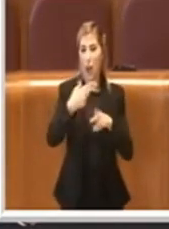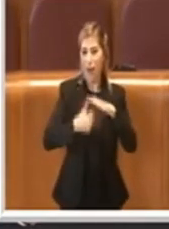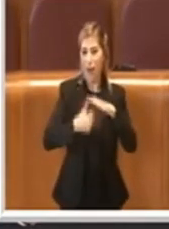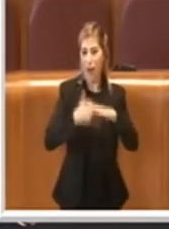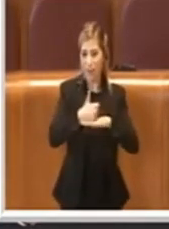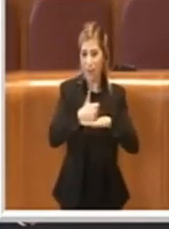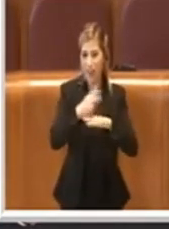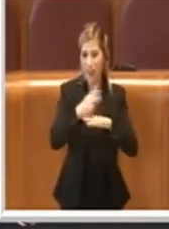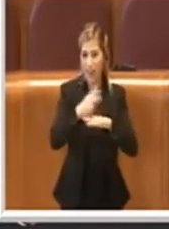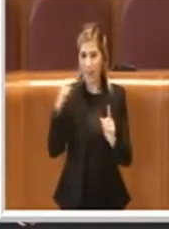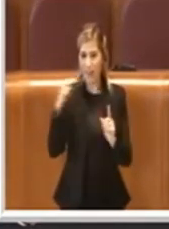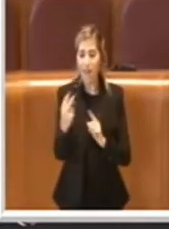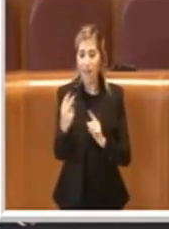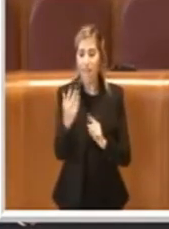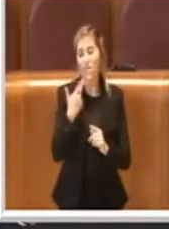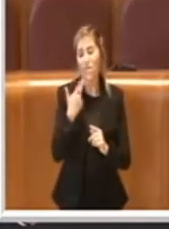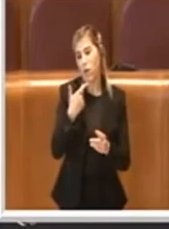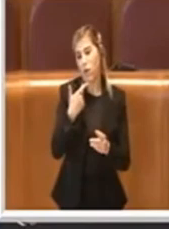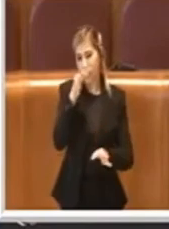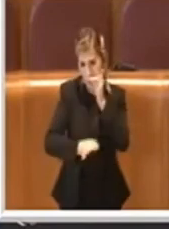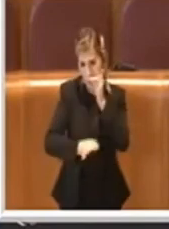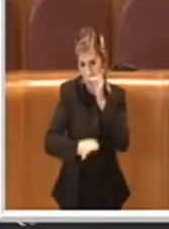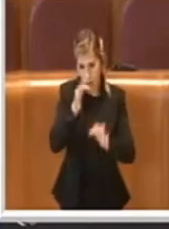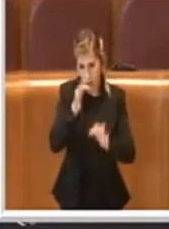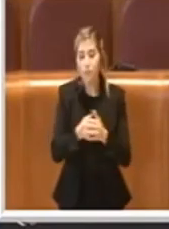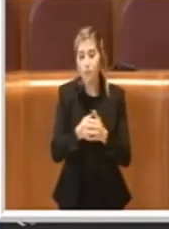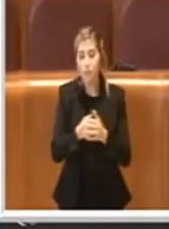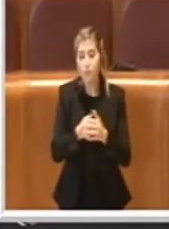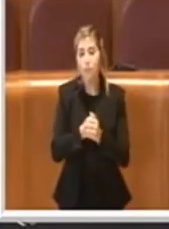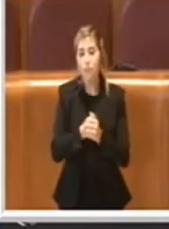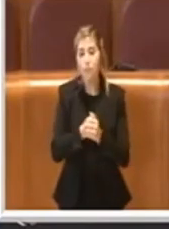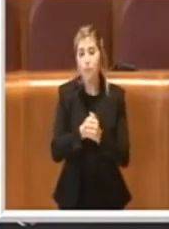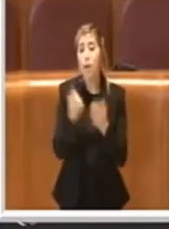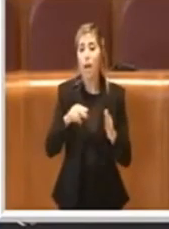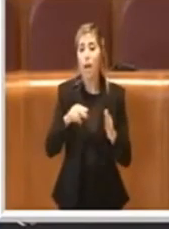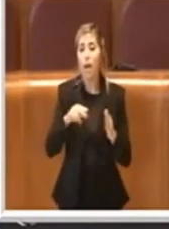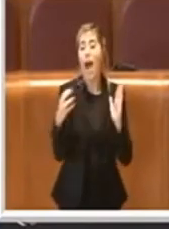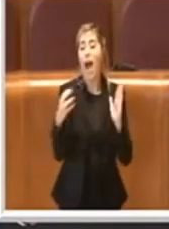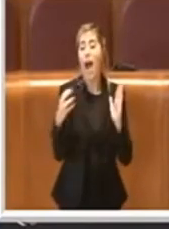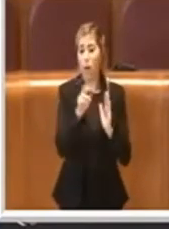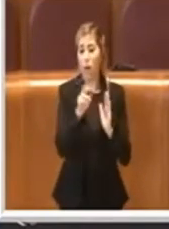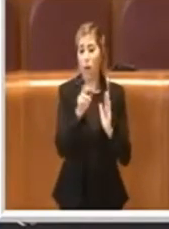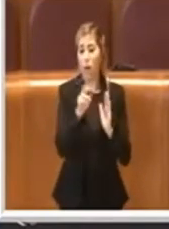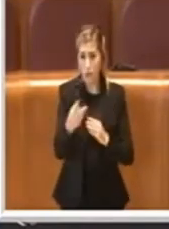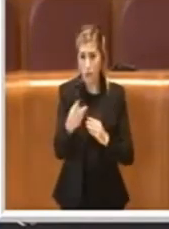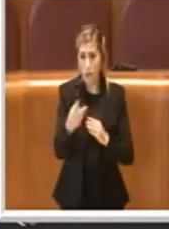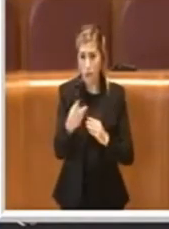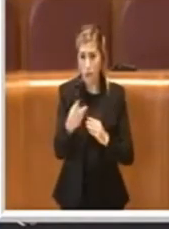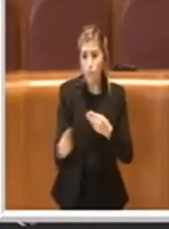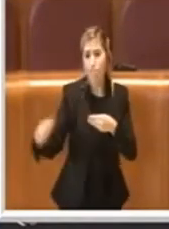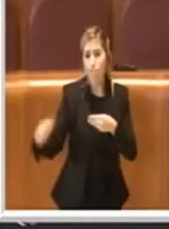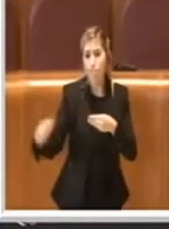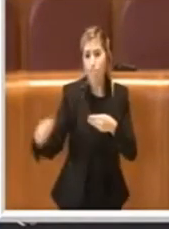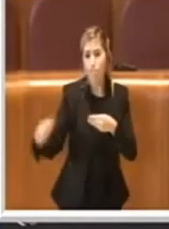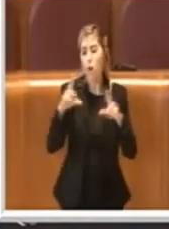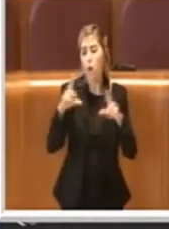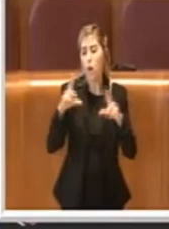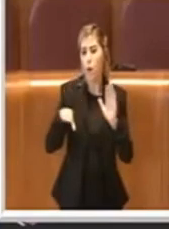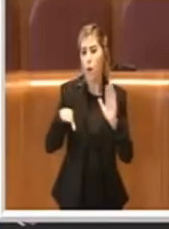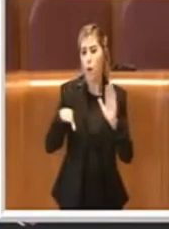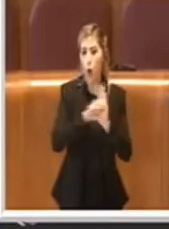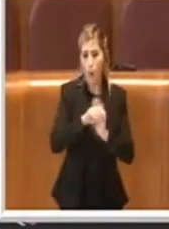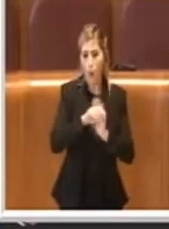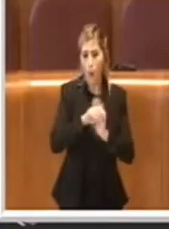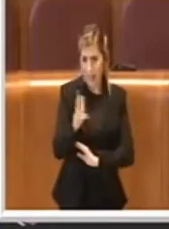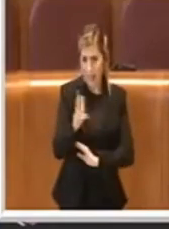che vado a spiegare insomma all'articolo 24 si chiede di inserire un nuovo comma 13